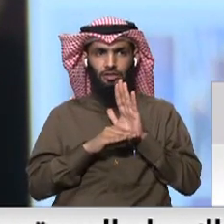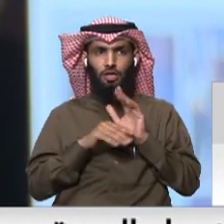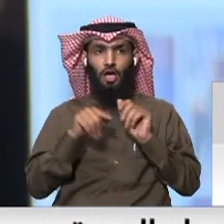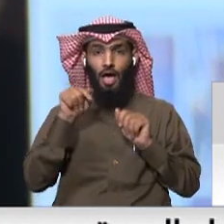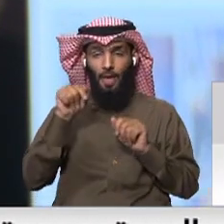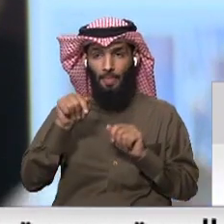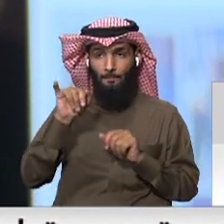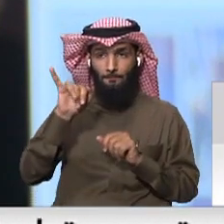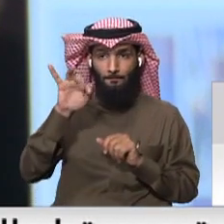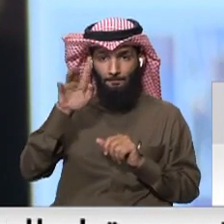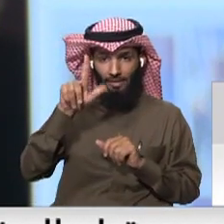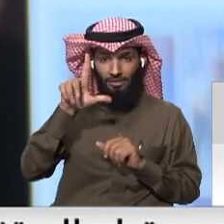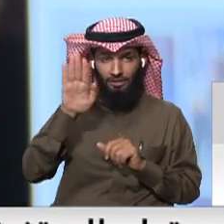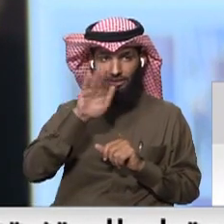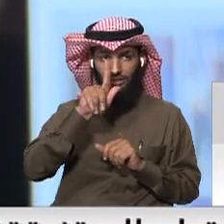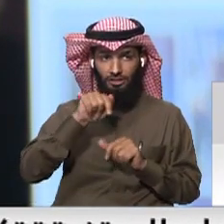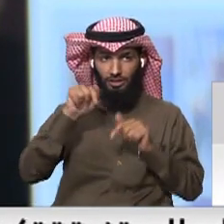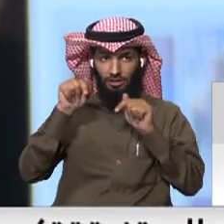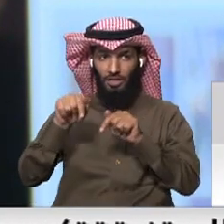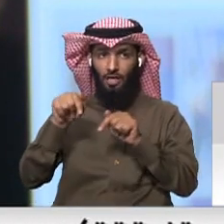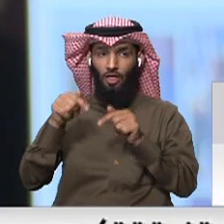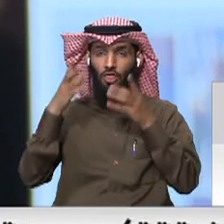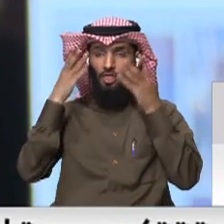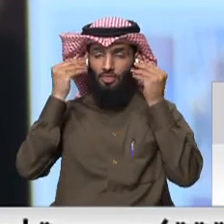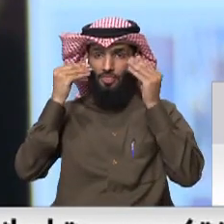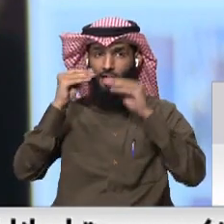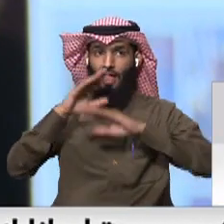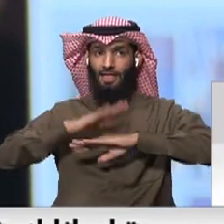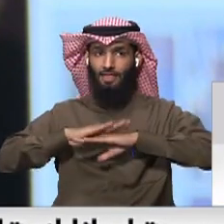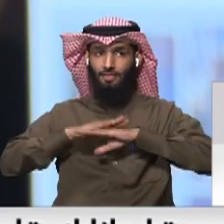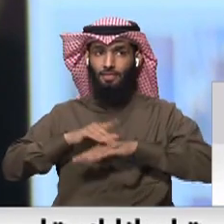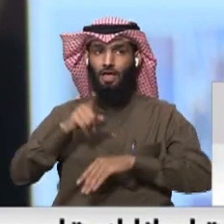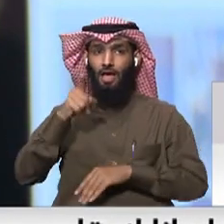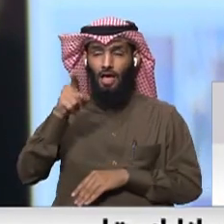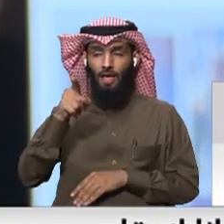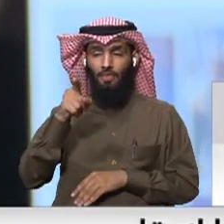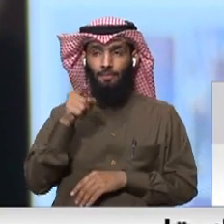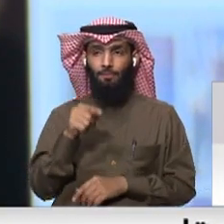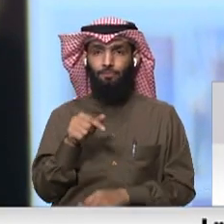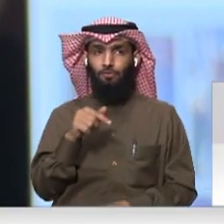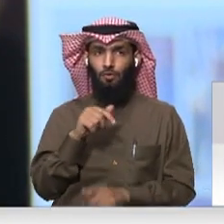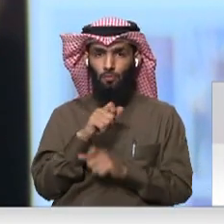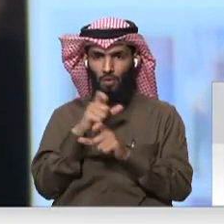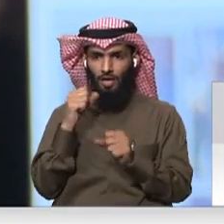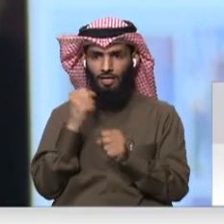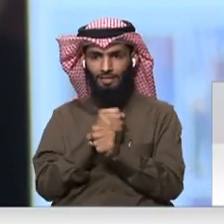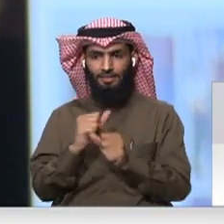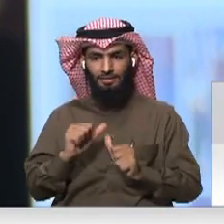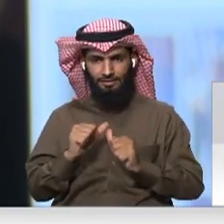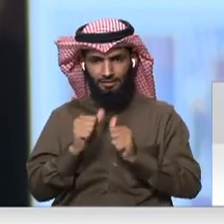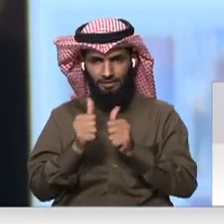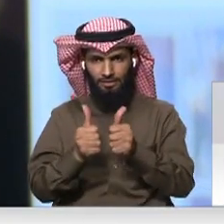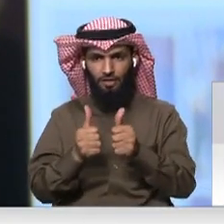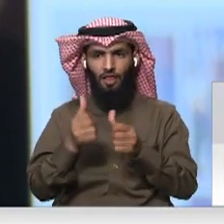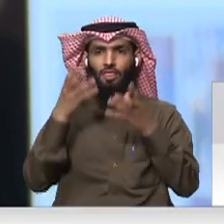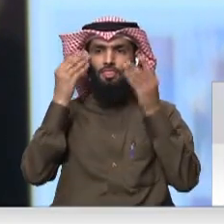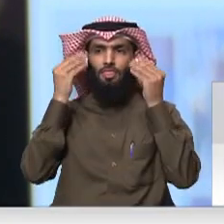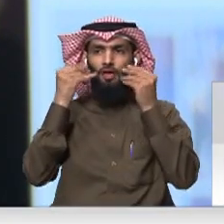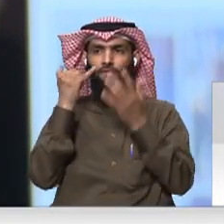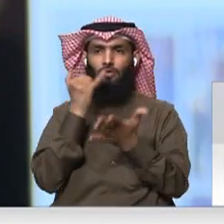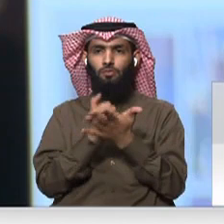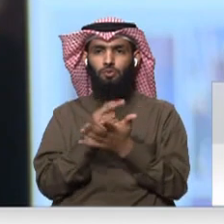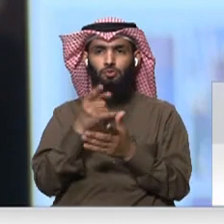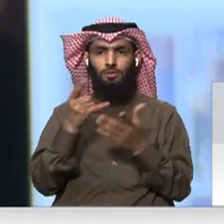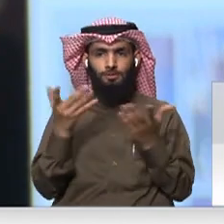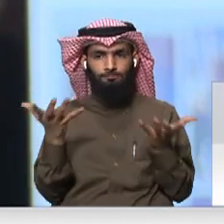الوطني للثقافة والفنون والآداب الناظم والمحرك للثقافة،